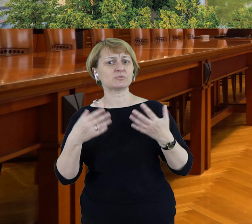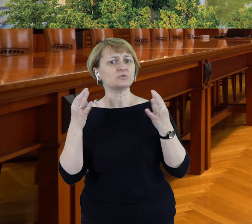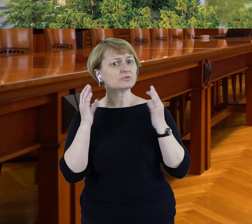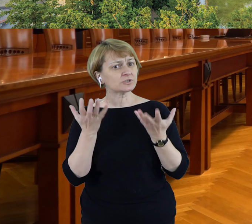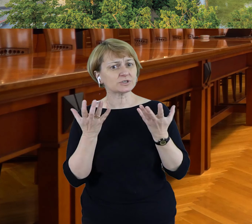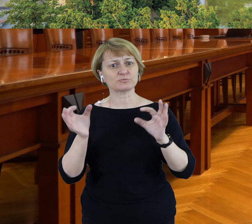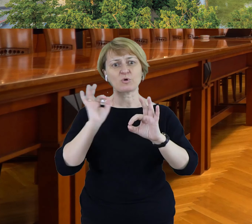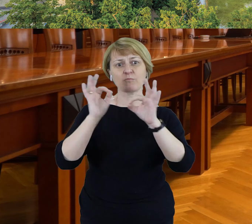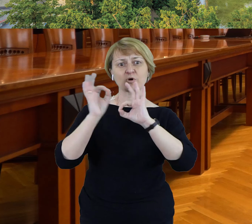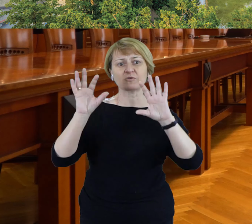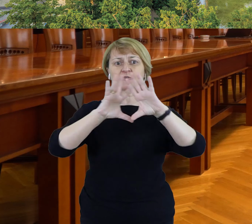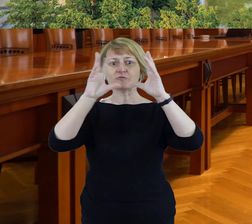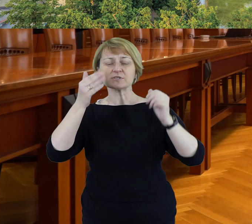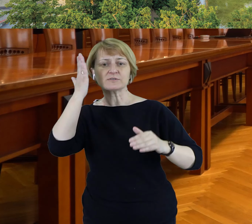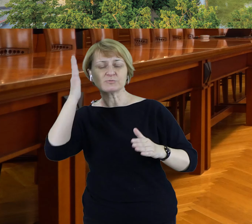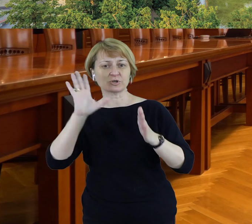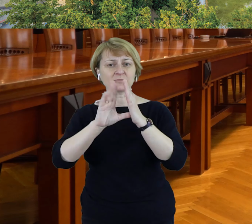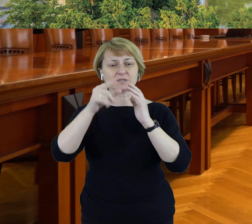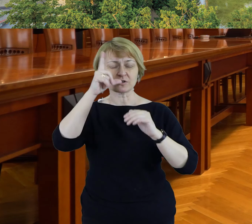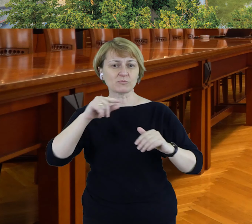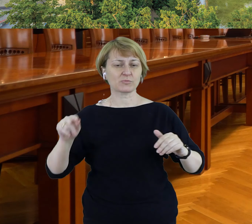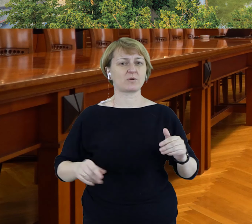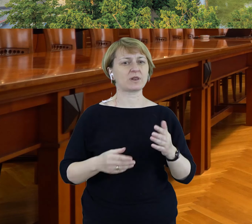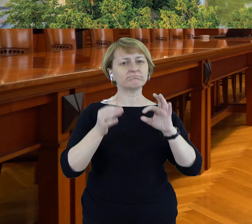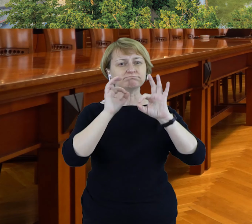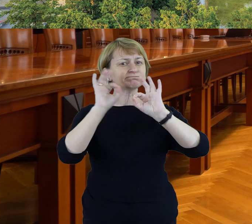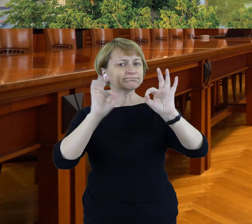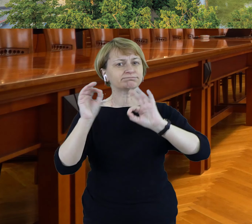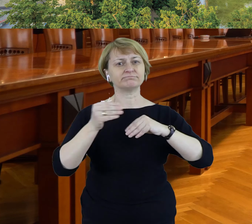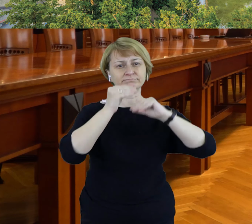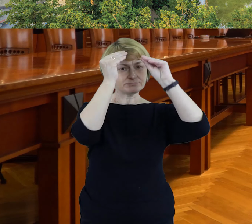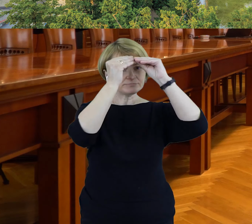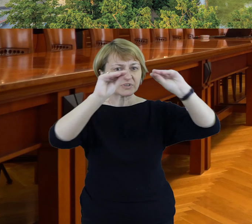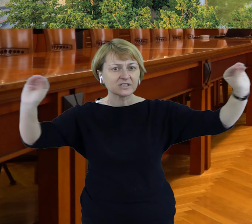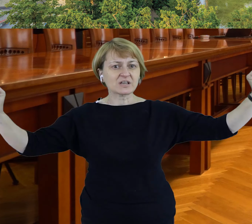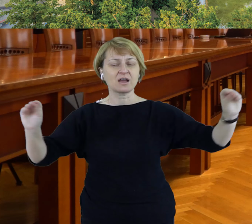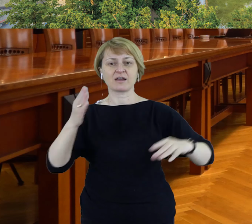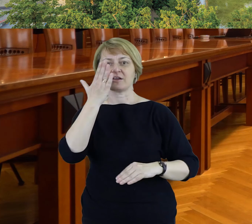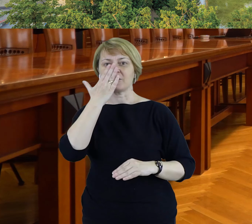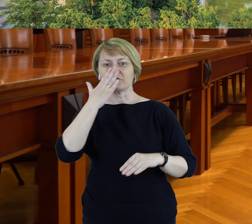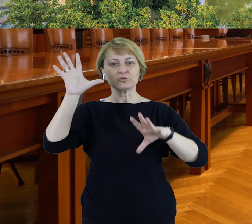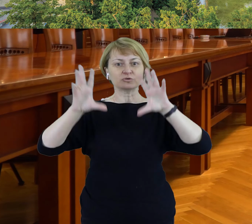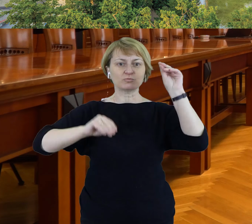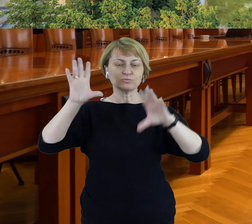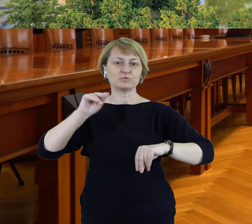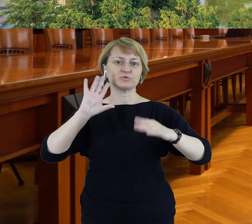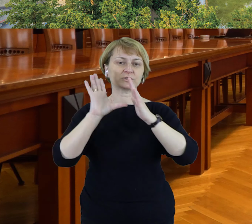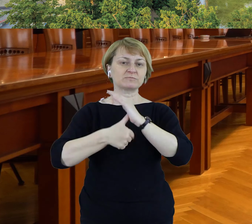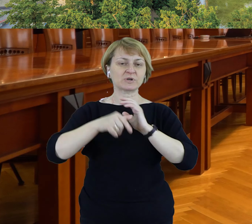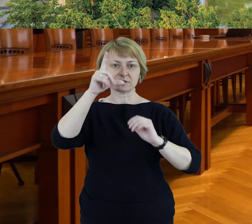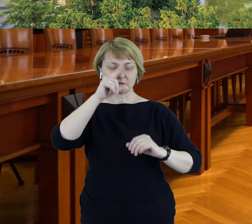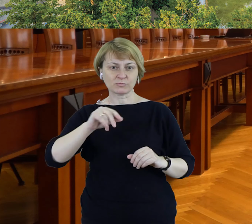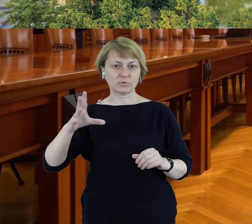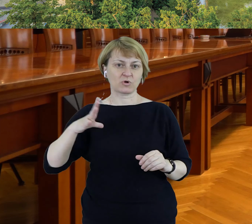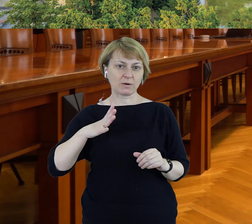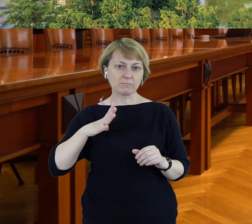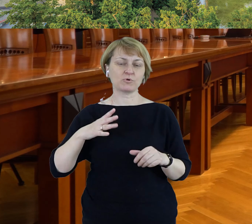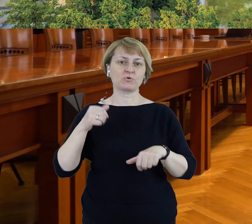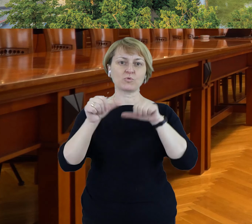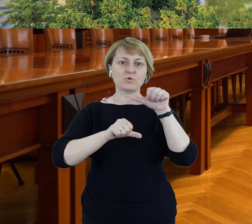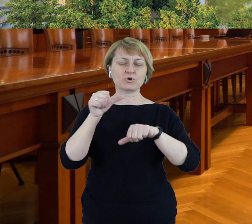publiczną poinformować mieszkańców o tym, jak wyglądał budżet roku 2020. A był to rok